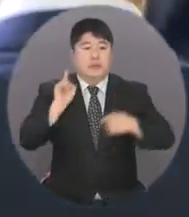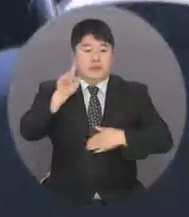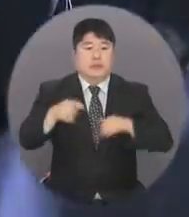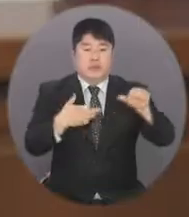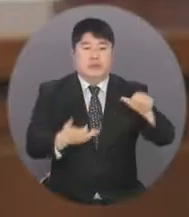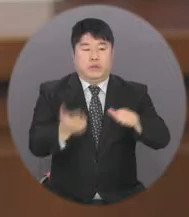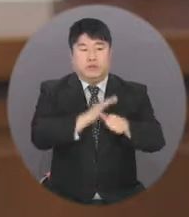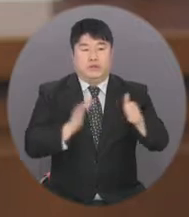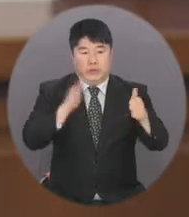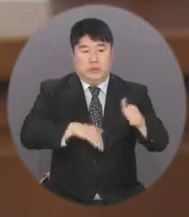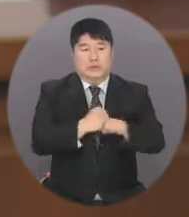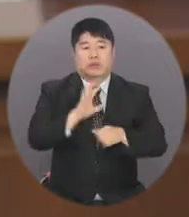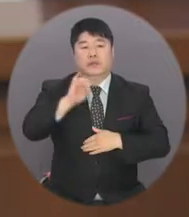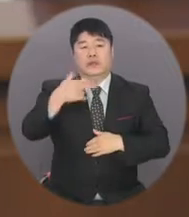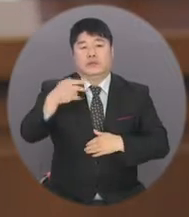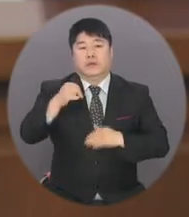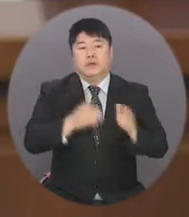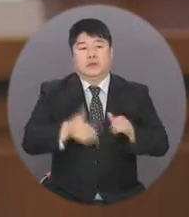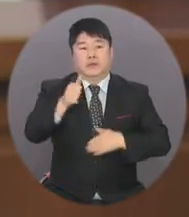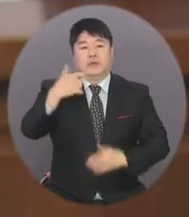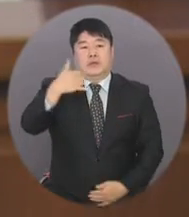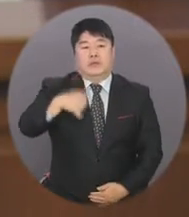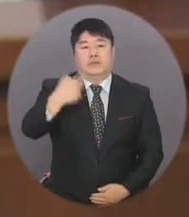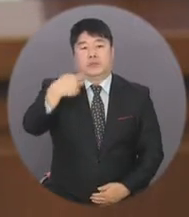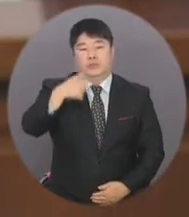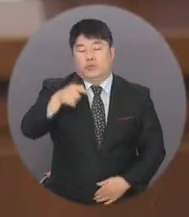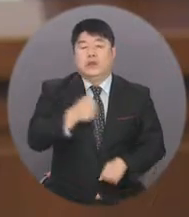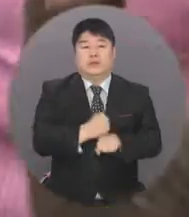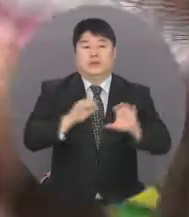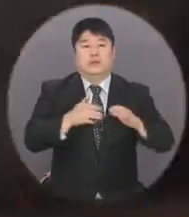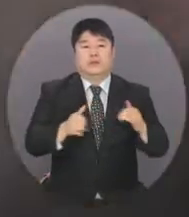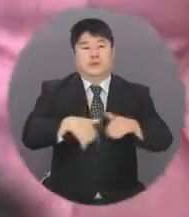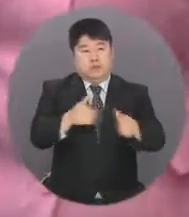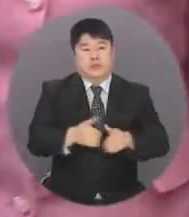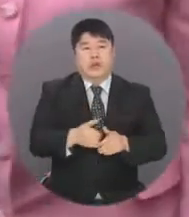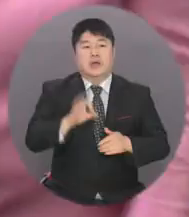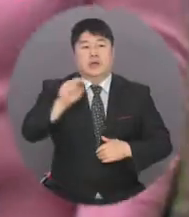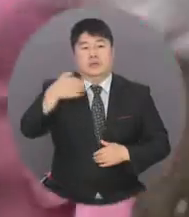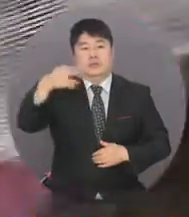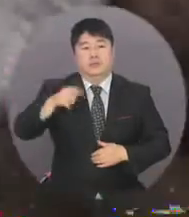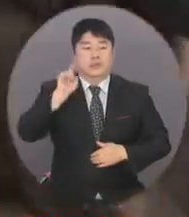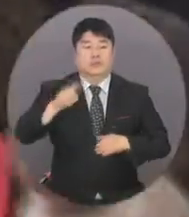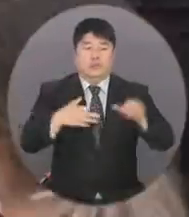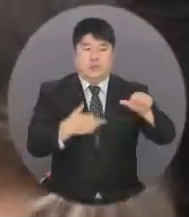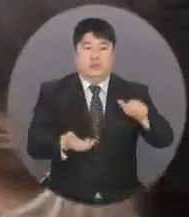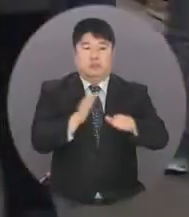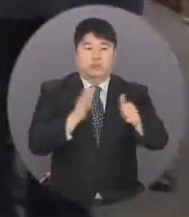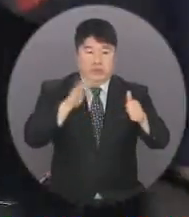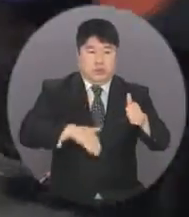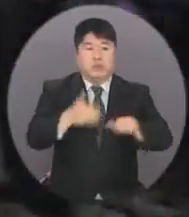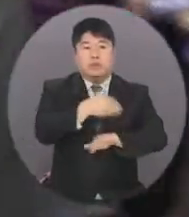참배하고 이재명 지사와 김도관 의원, 국민의당 안철수 대표도 내일 5.18 묘지를 참배할